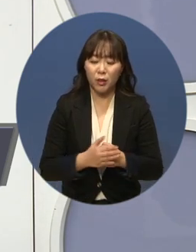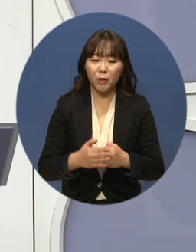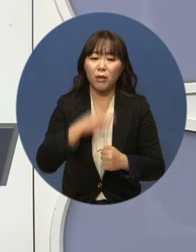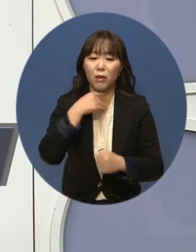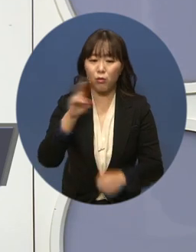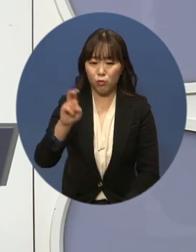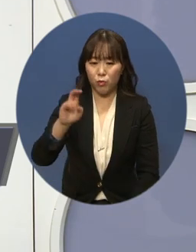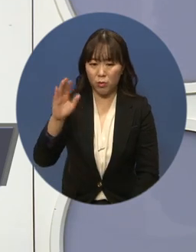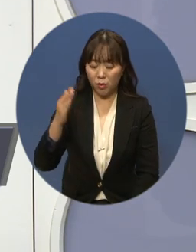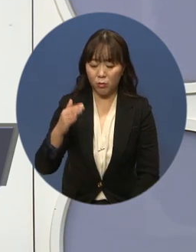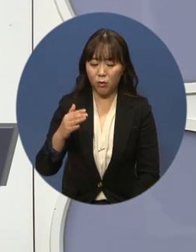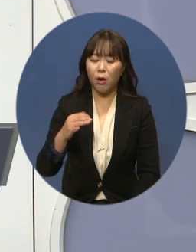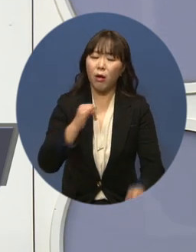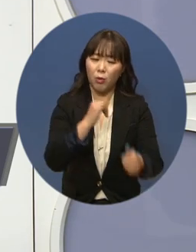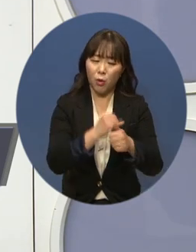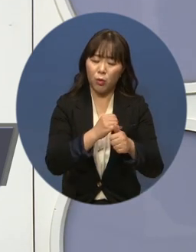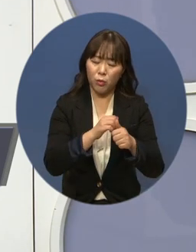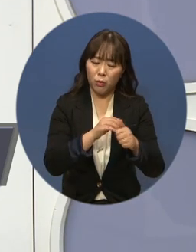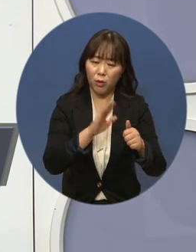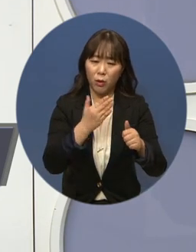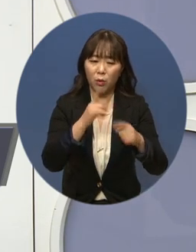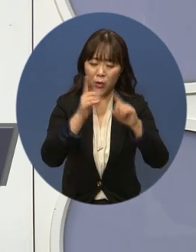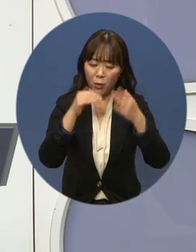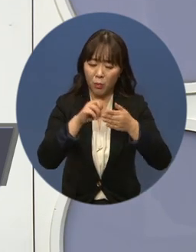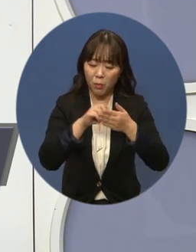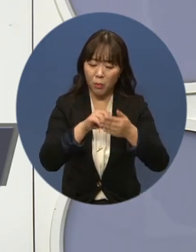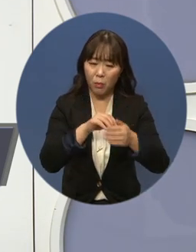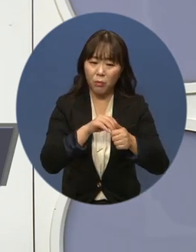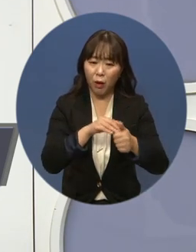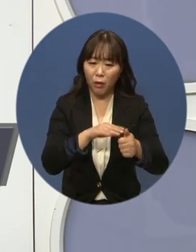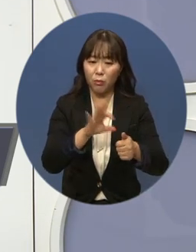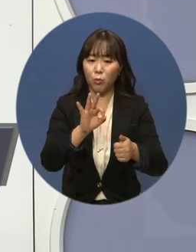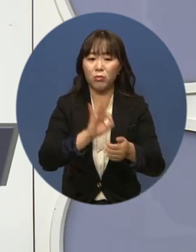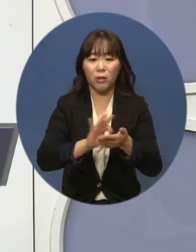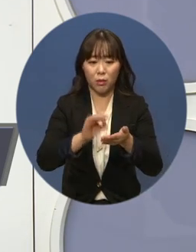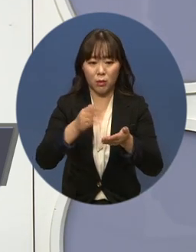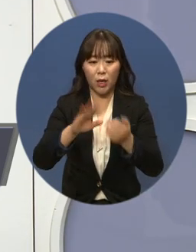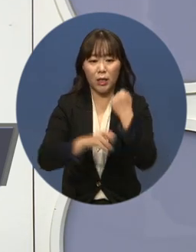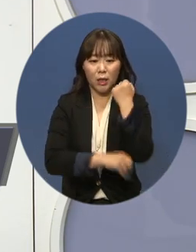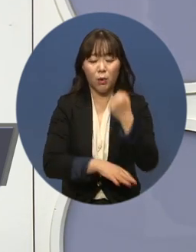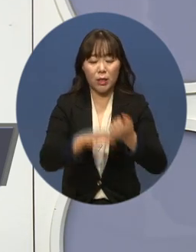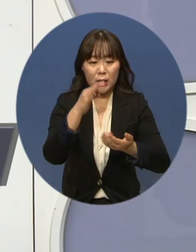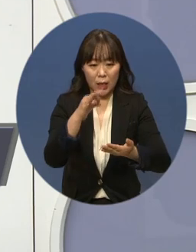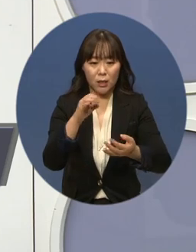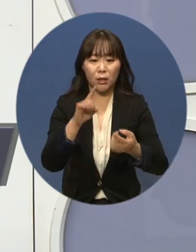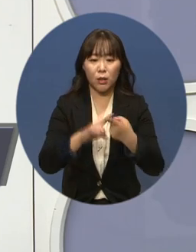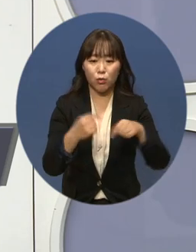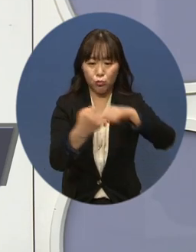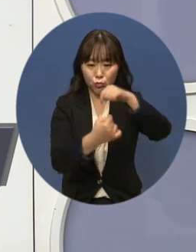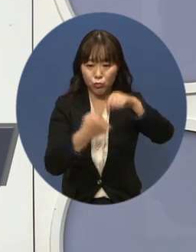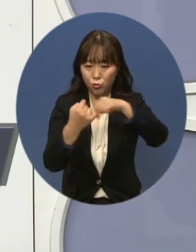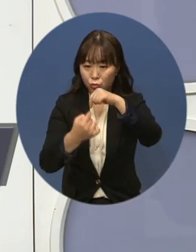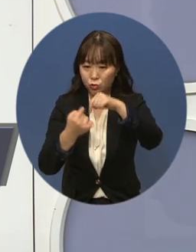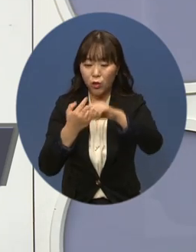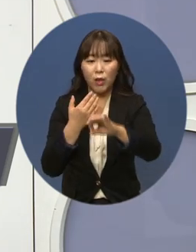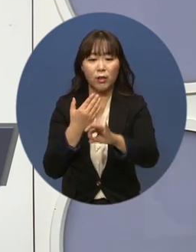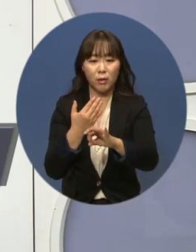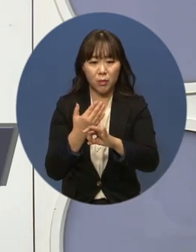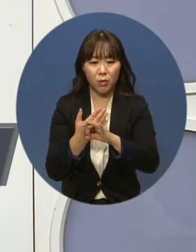20살 됐는데 뭐 장가도 보내고 대학도 보내고 이렇게 하는데 돈이 드는데 이 기본 자산제를 해서 그렇게 운영을